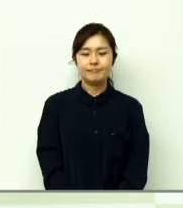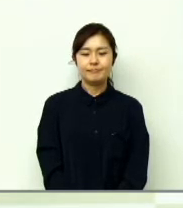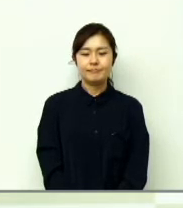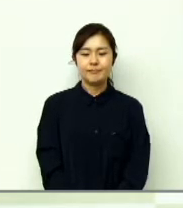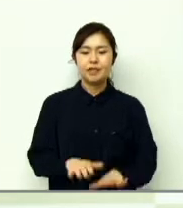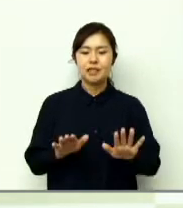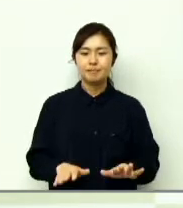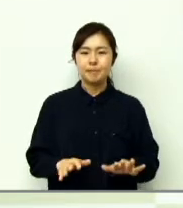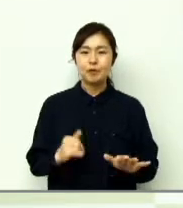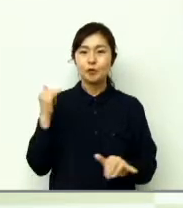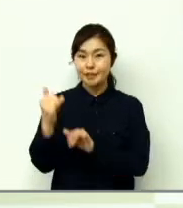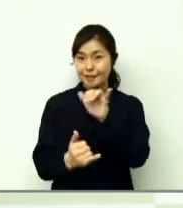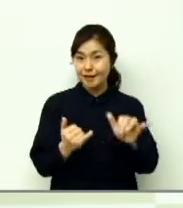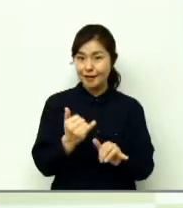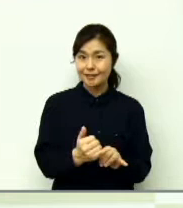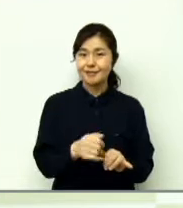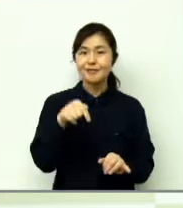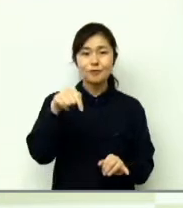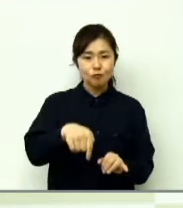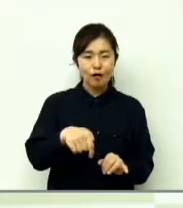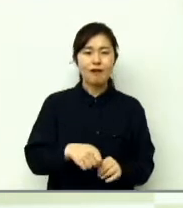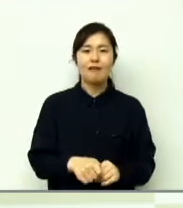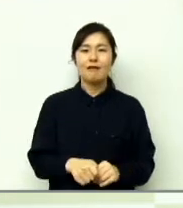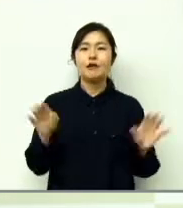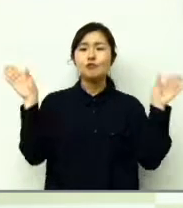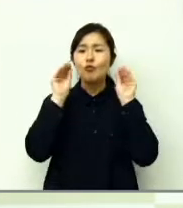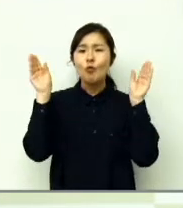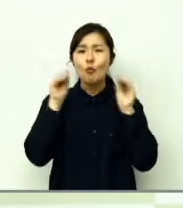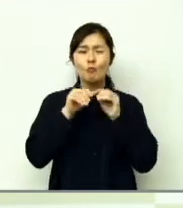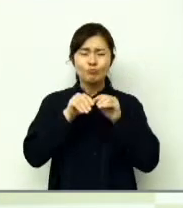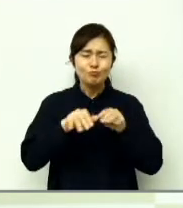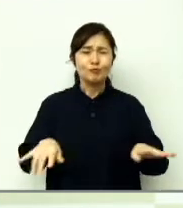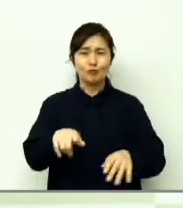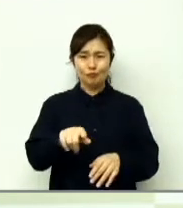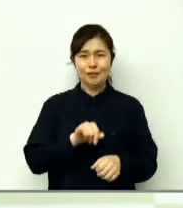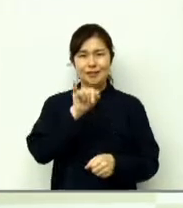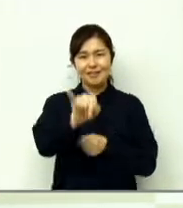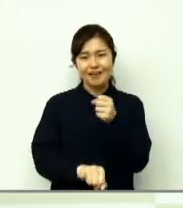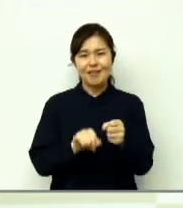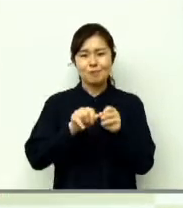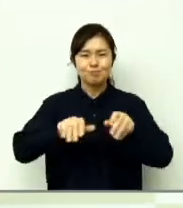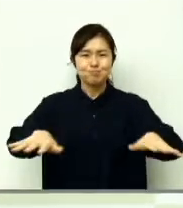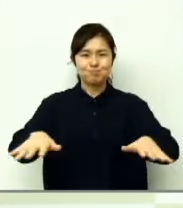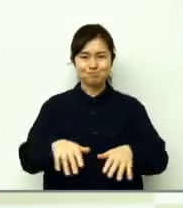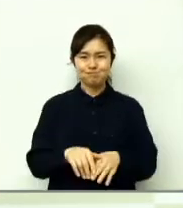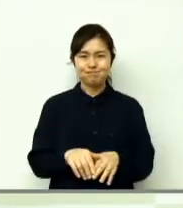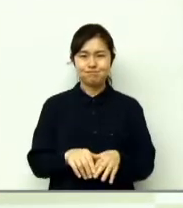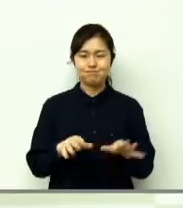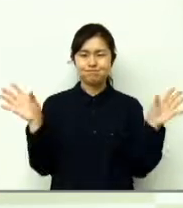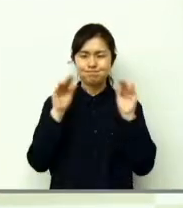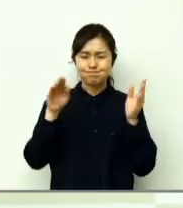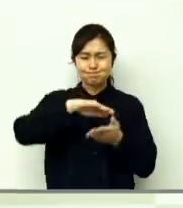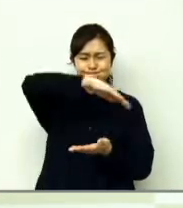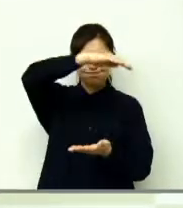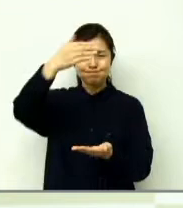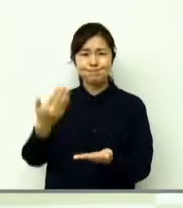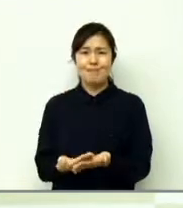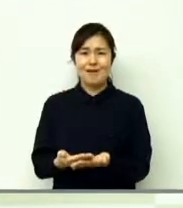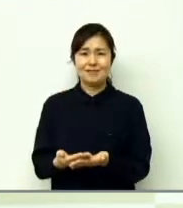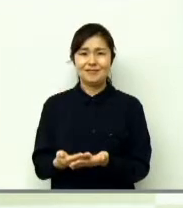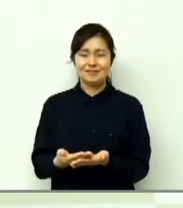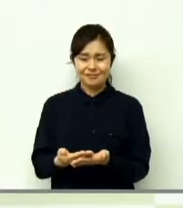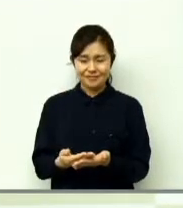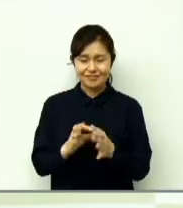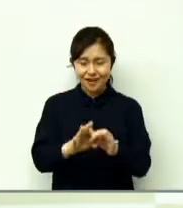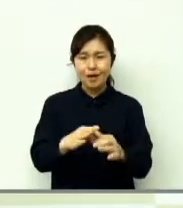時代、やっぱり情報についてはインターネットを含めてさまざまな情報がたくさんあって、若い世代の皆さんもいろんな